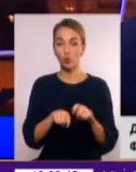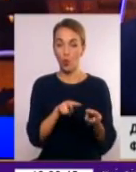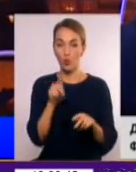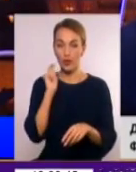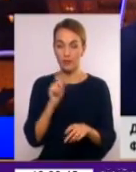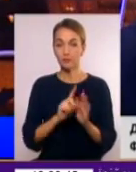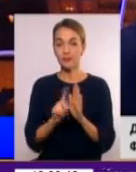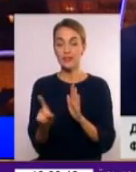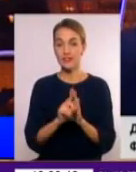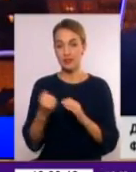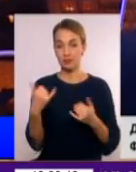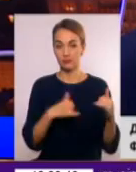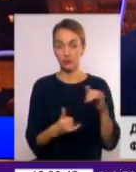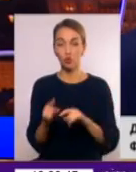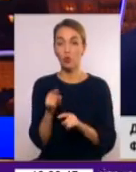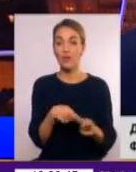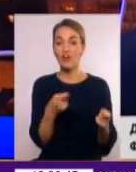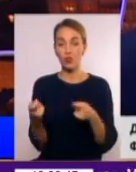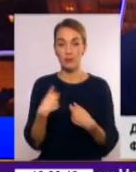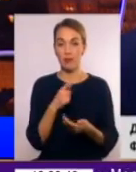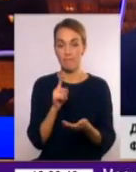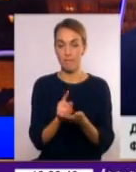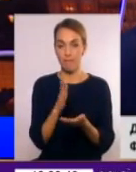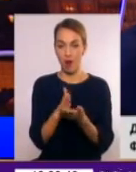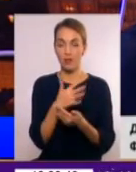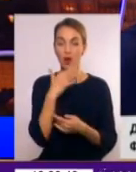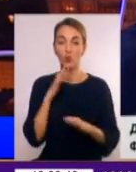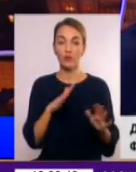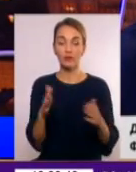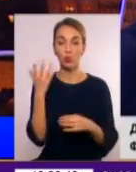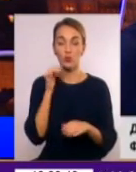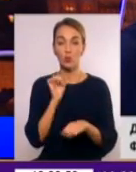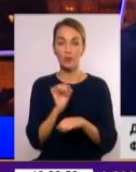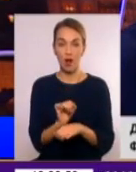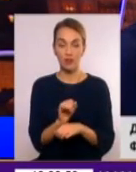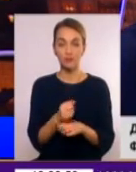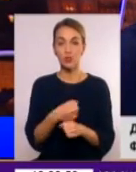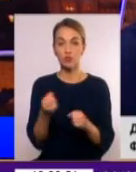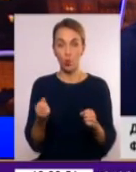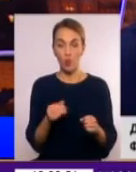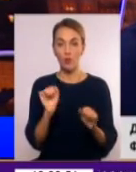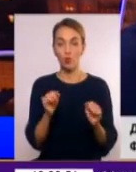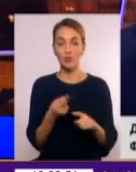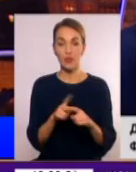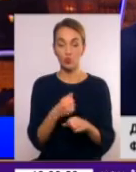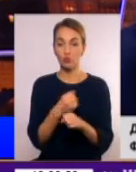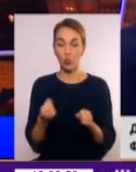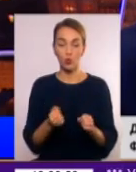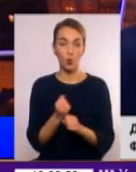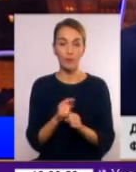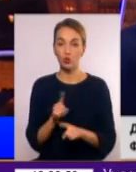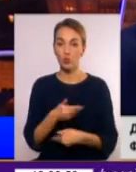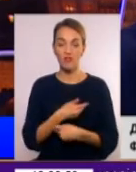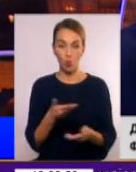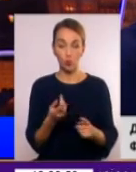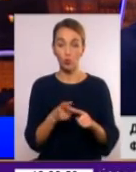вони їздять один до одного, що там перевозиться? І ми мали вже багато випадків, коли зупиняли і зброя, і вони можуть з цією зброєю робити що